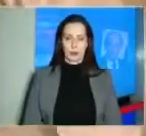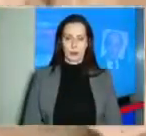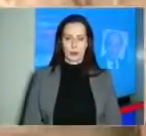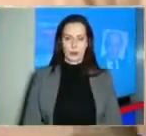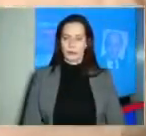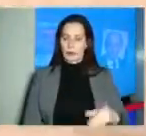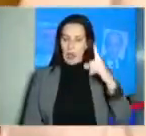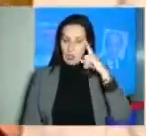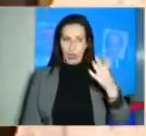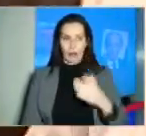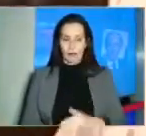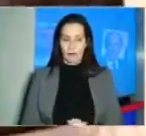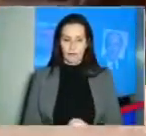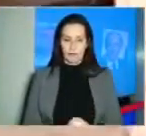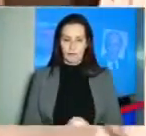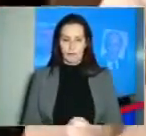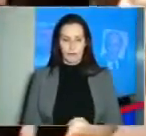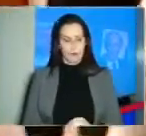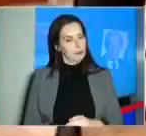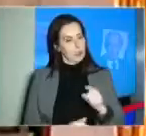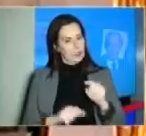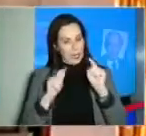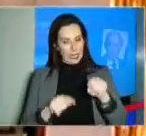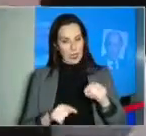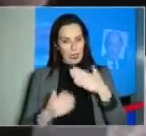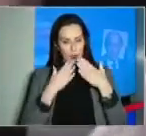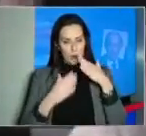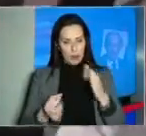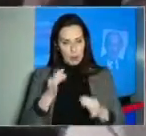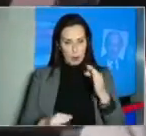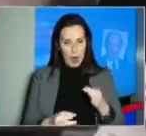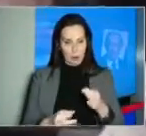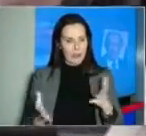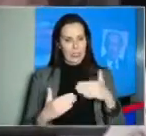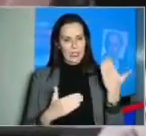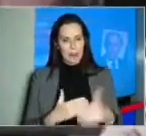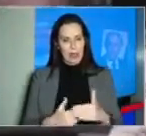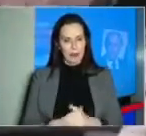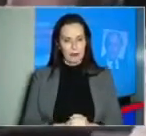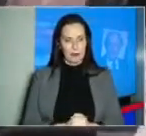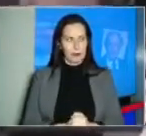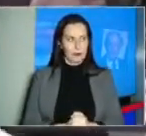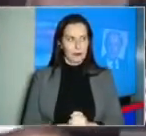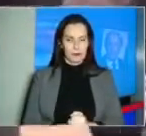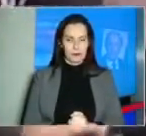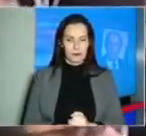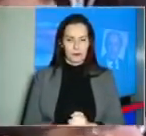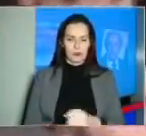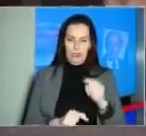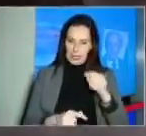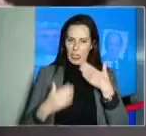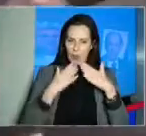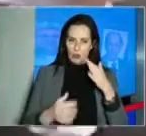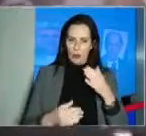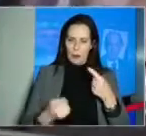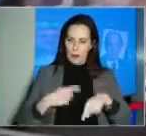הערכה שלך, זה יגיע לדיון משפטי? ואיך זה יסתיים? תראה, זה יגיע לדיון